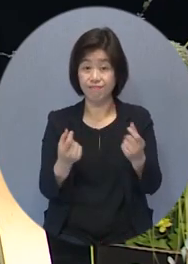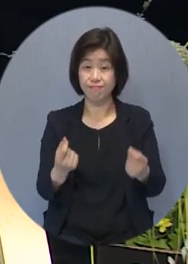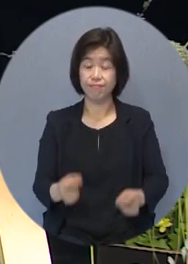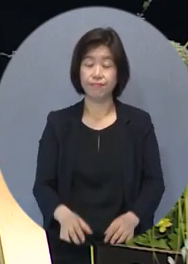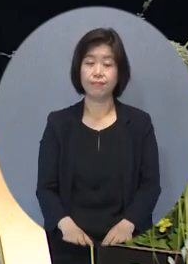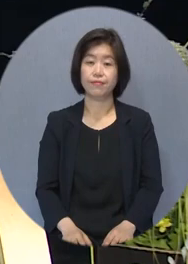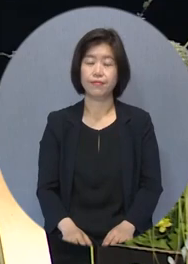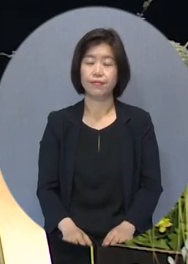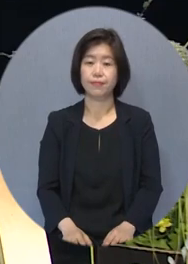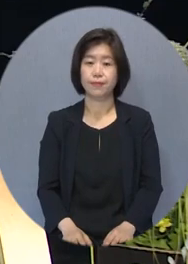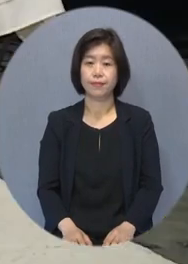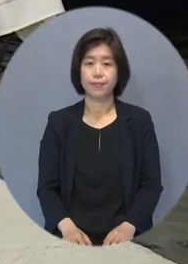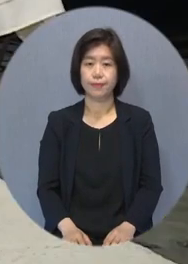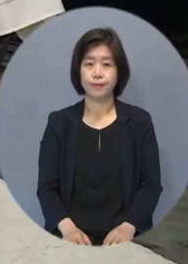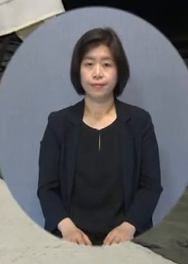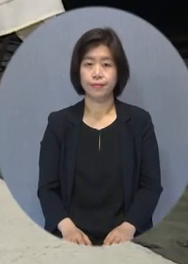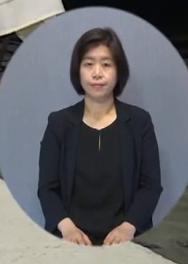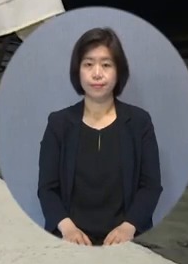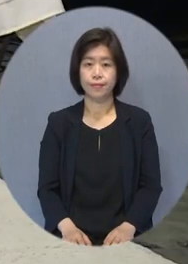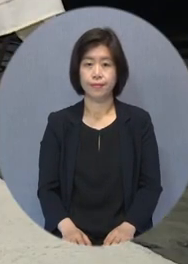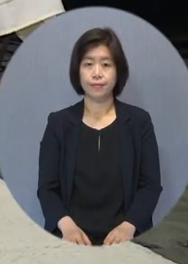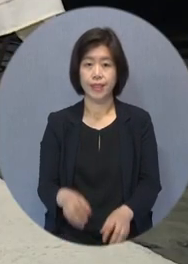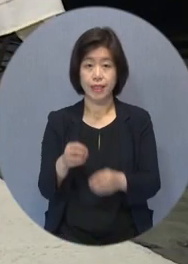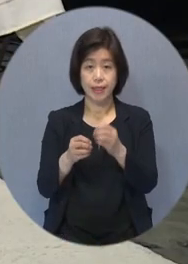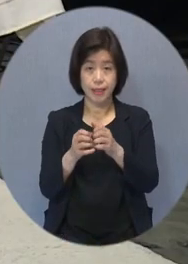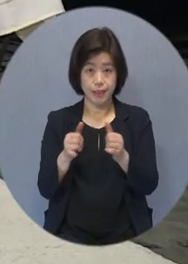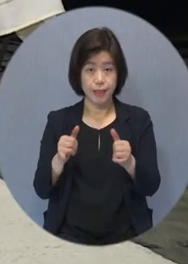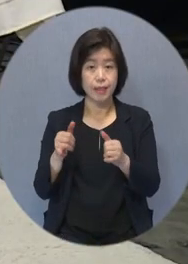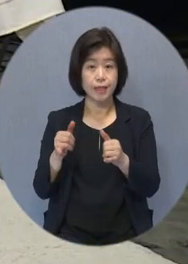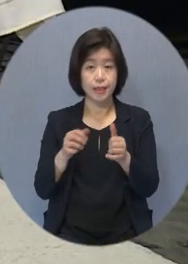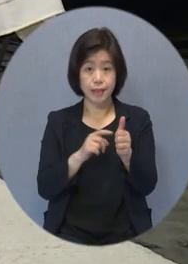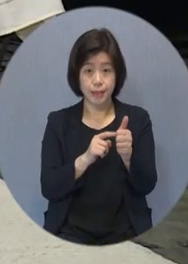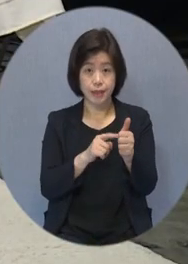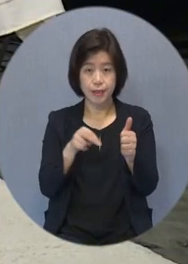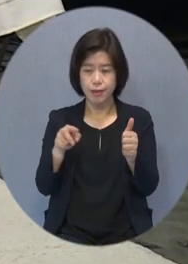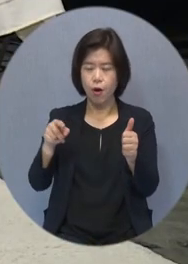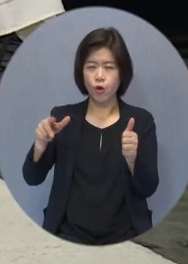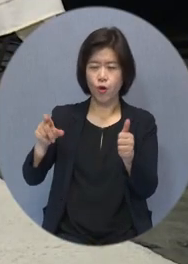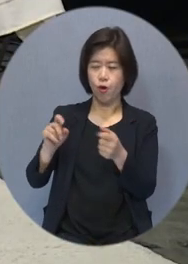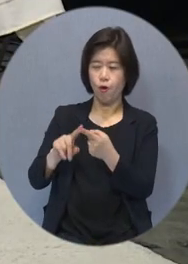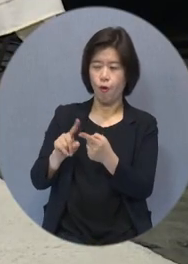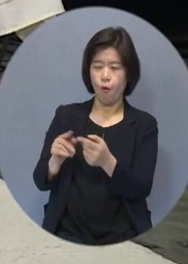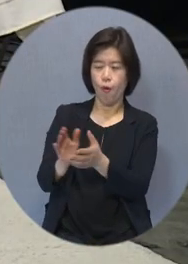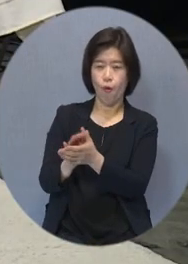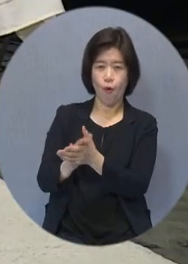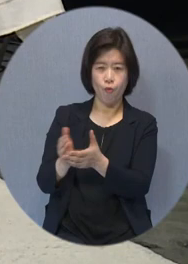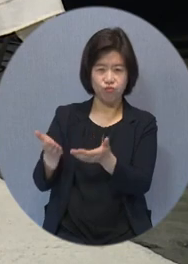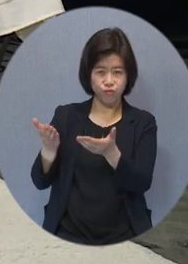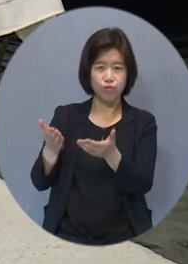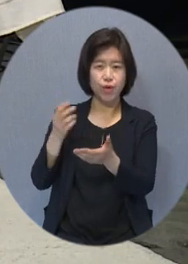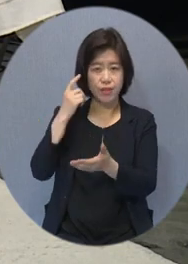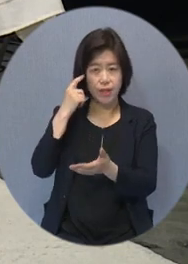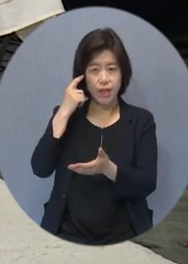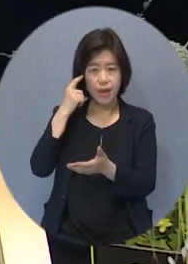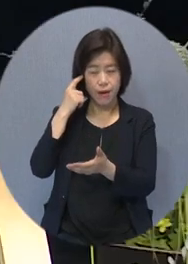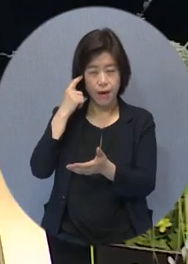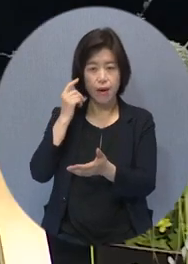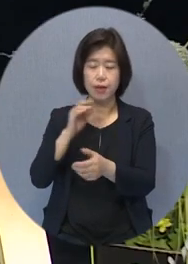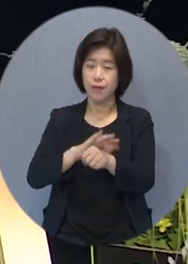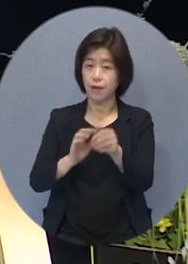생각해보게도 합니다. 시인이 서정을 찬양하는 시적 구도는 매우 섬세하며 집요합니다.